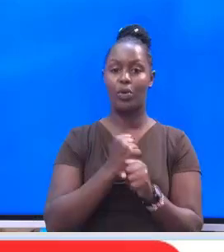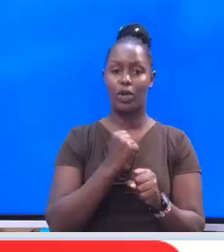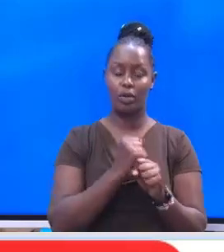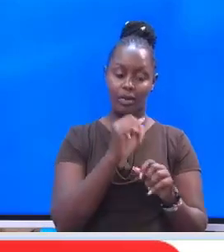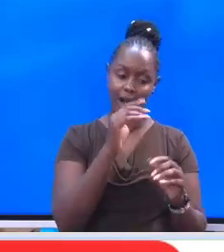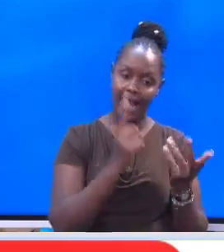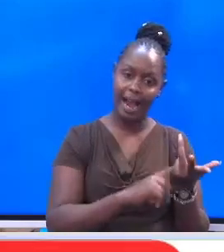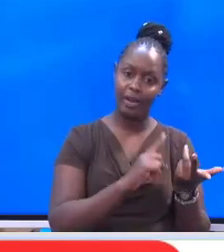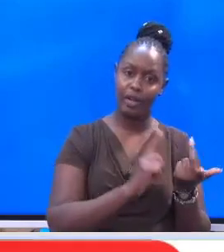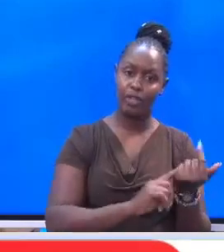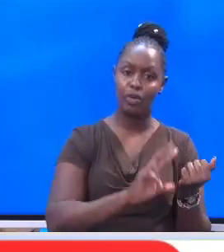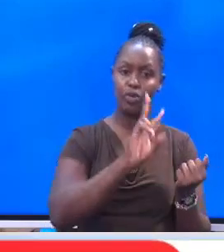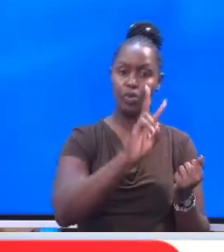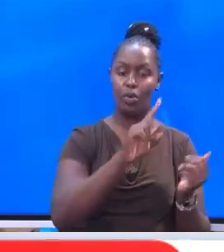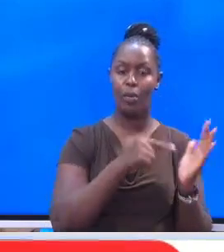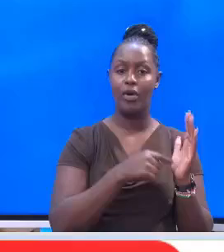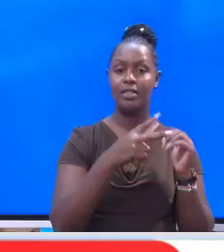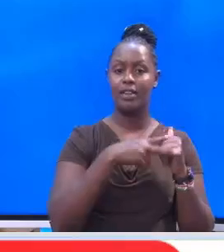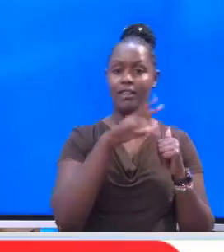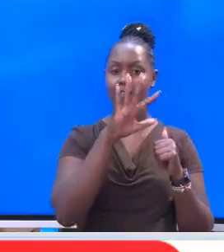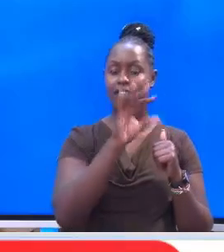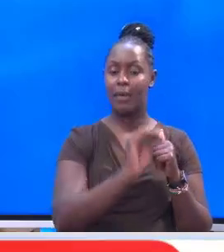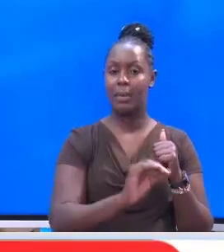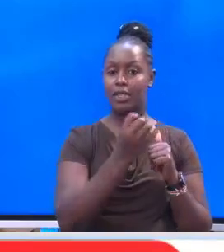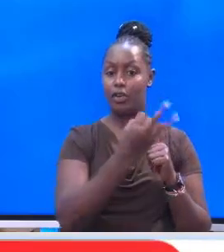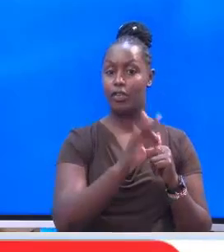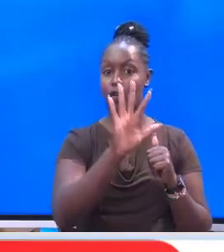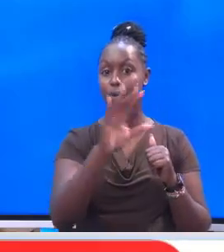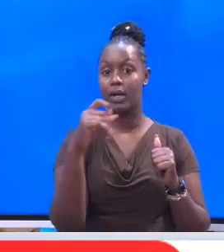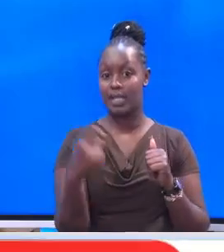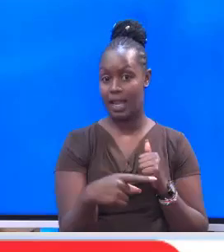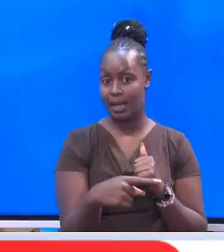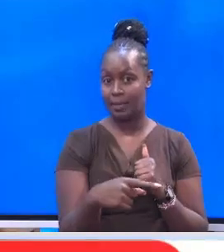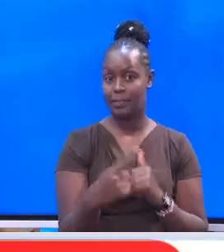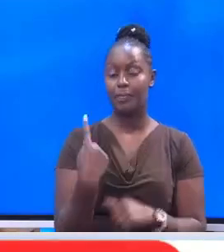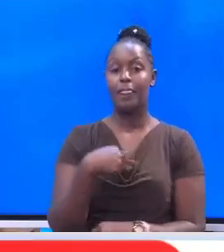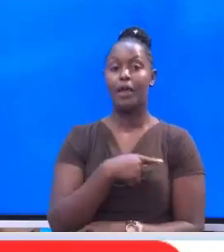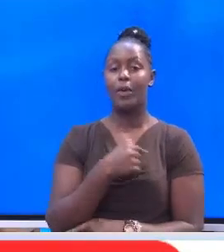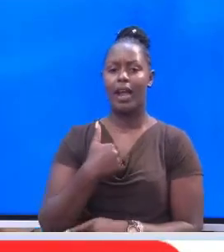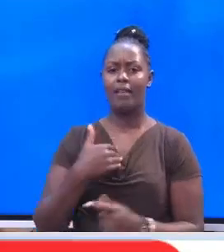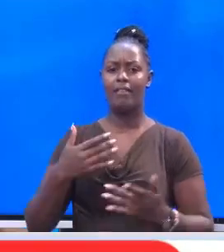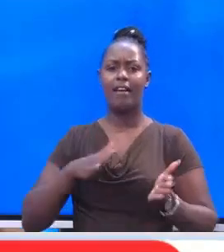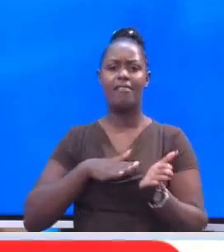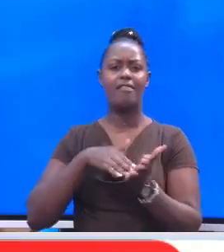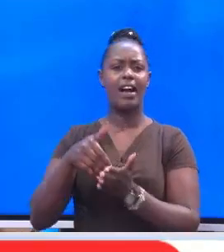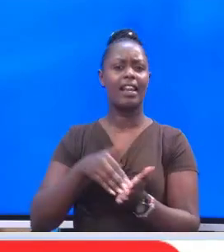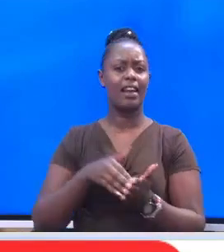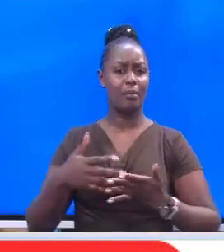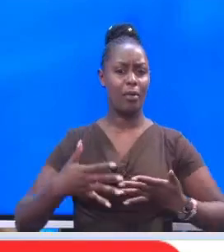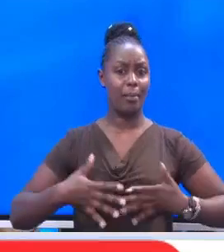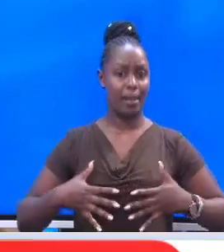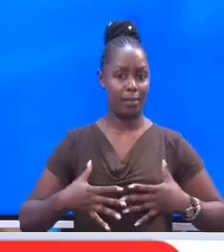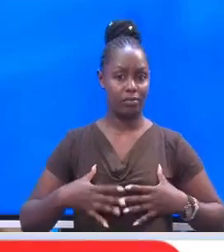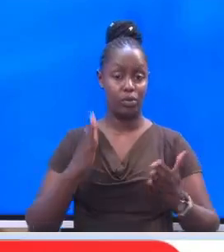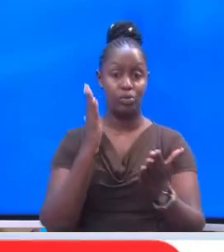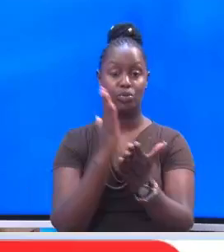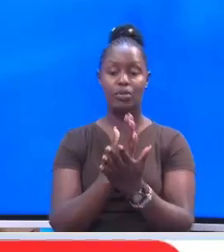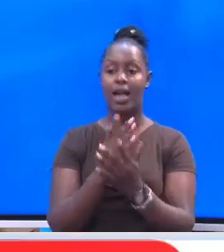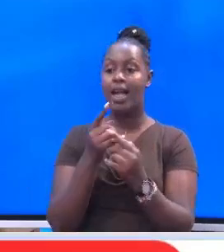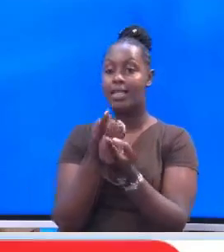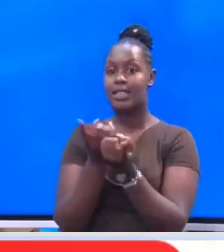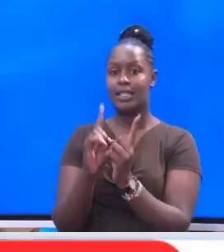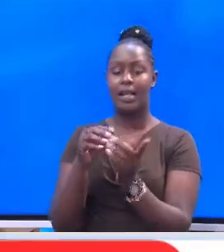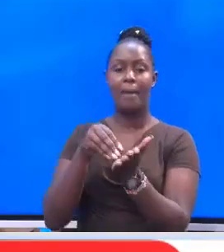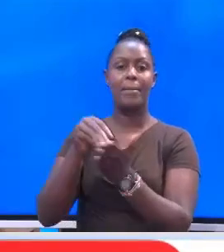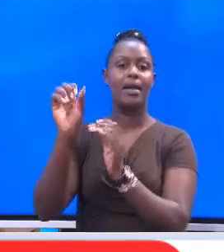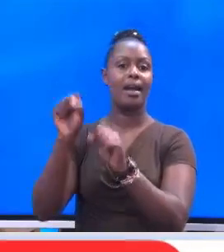income. Lakini pia waelewe ya kwamba kuna watu wale hawajiwezi kabisa. Liwe liwalo, hawataweza kulipa. Kama yule mama amesema